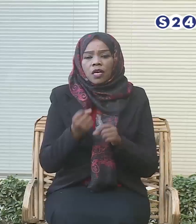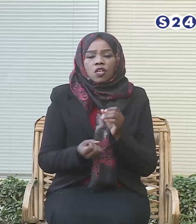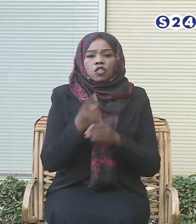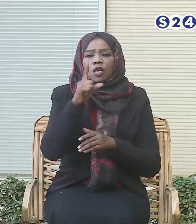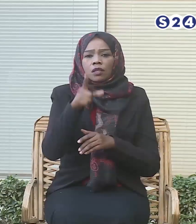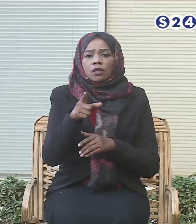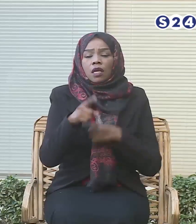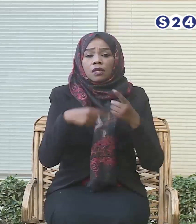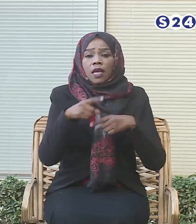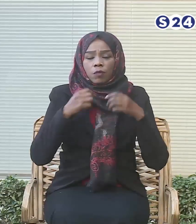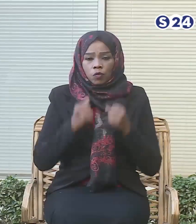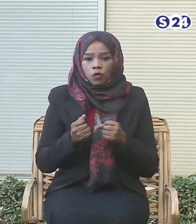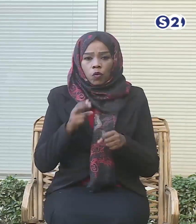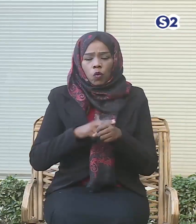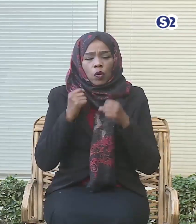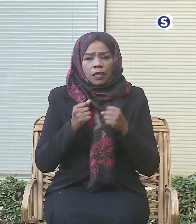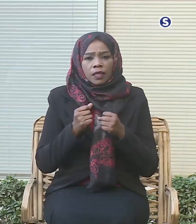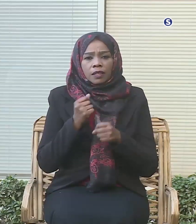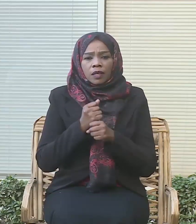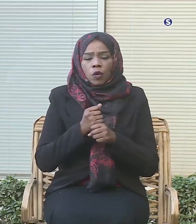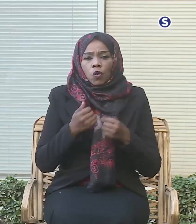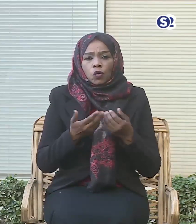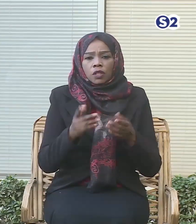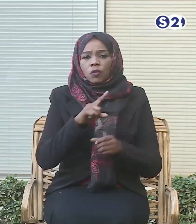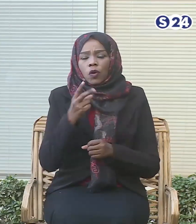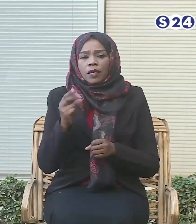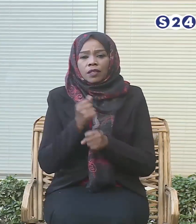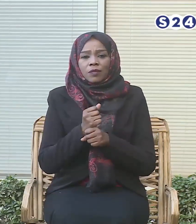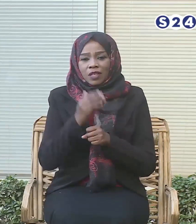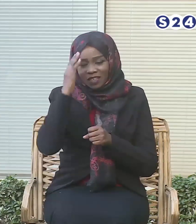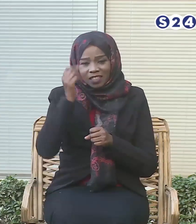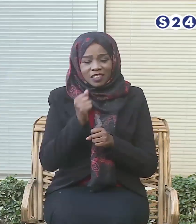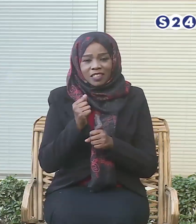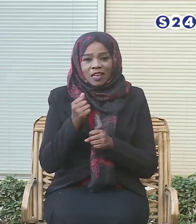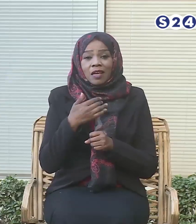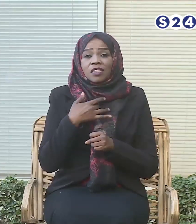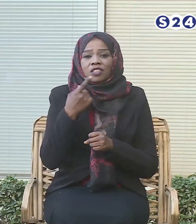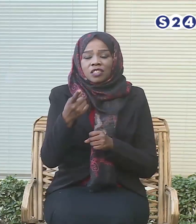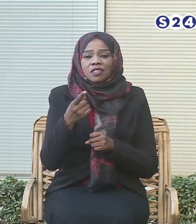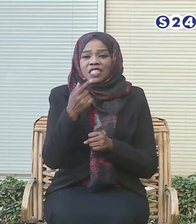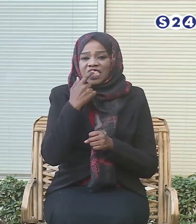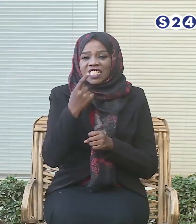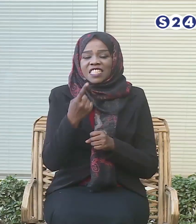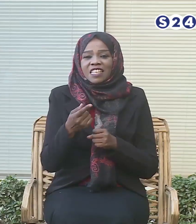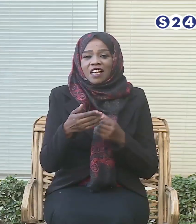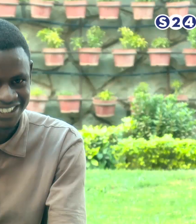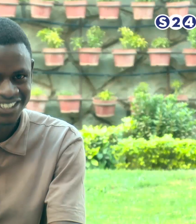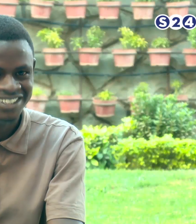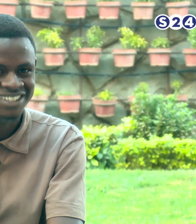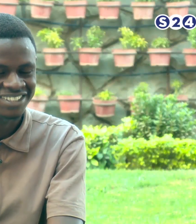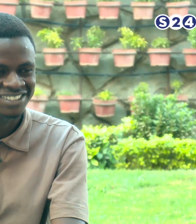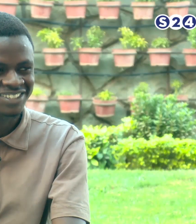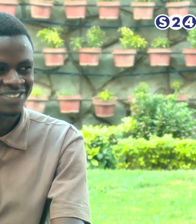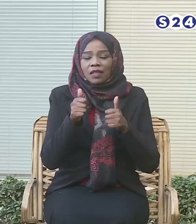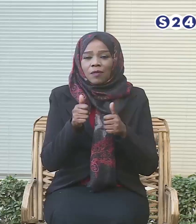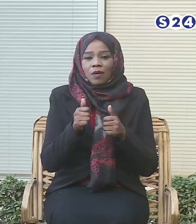تقدموا كل الجميل وكل حاجة أنتم بتتمنوها. شكرا لك جدا وبتمنى لك سنة سعيدة ومليانة جدا بكل السمح. شكرا لك. الله